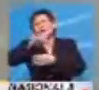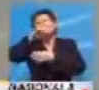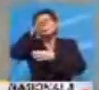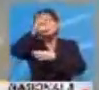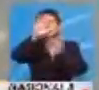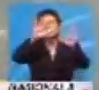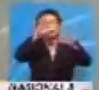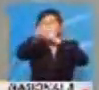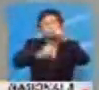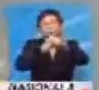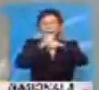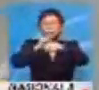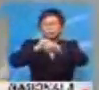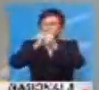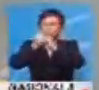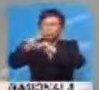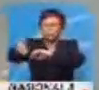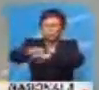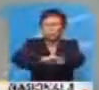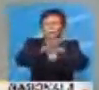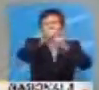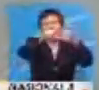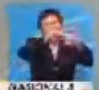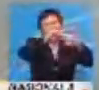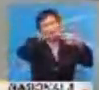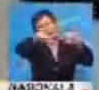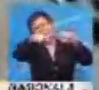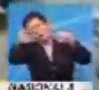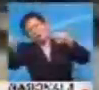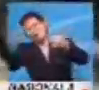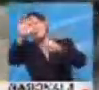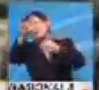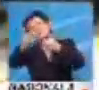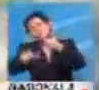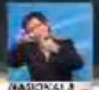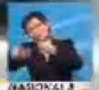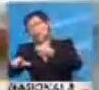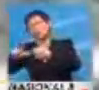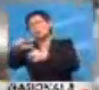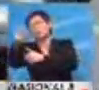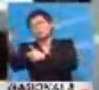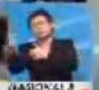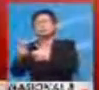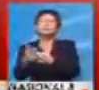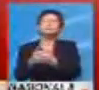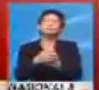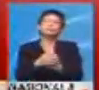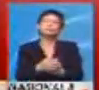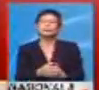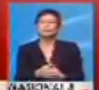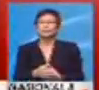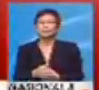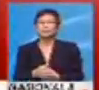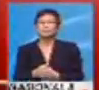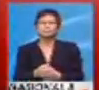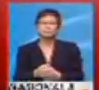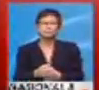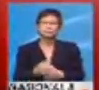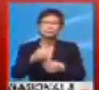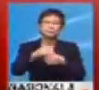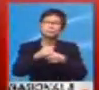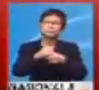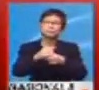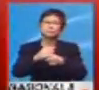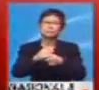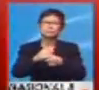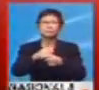disukansi selain adik 5 lagi belum terlibat adalah hari saleh zamli saleh Annur mana dan Saiful Anwar Aziz Dalam